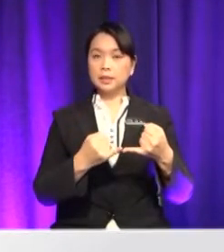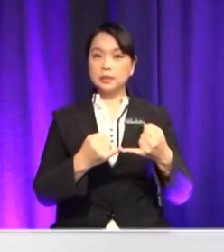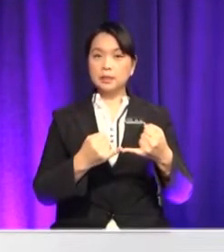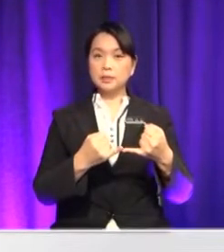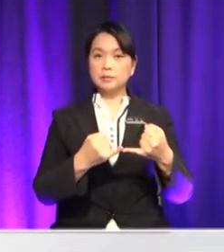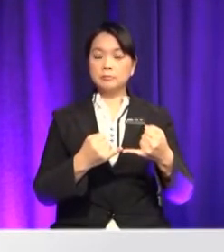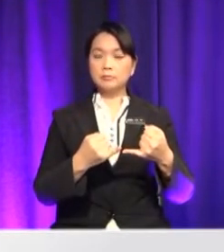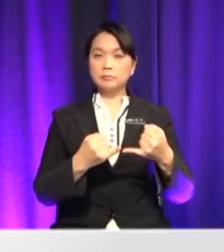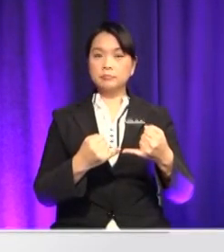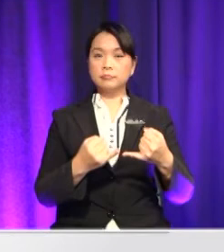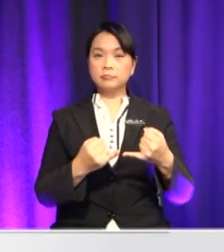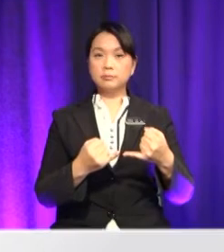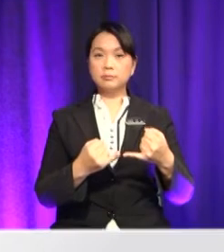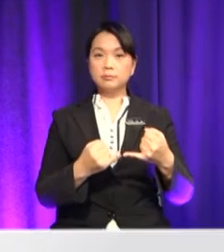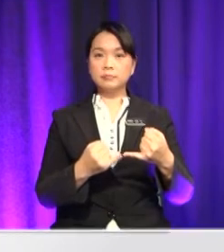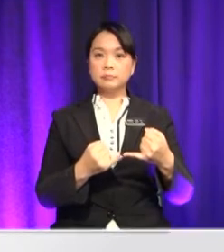jawab?